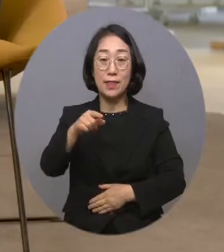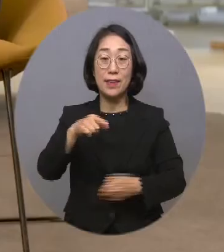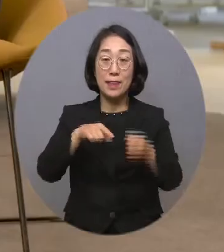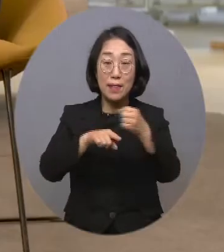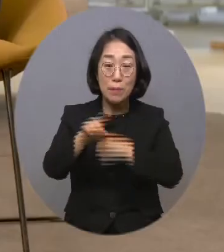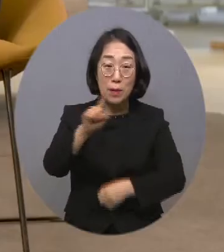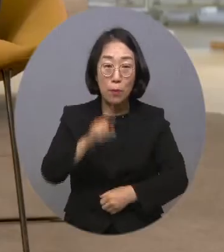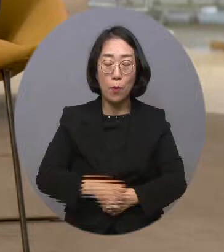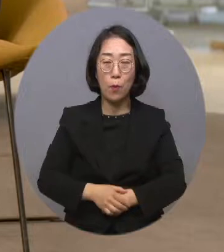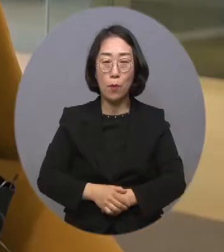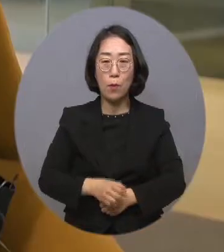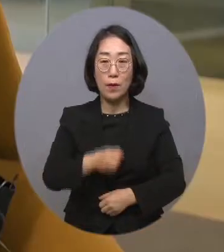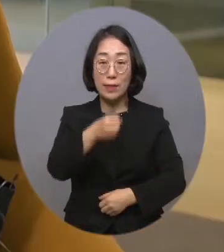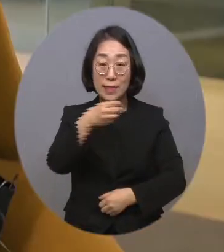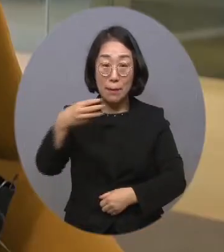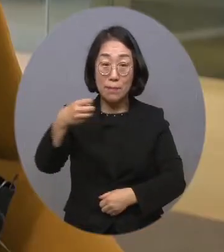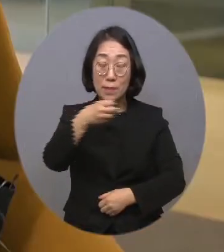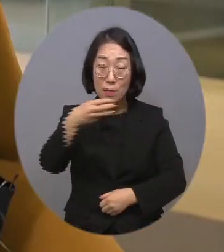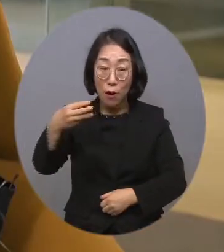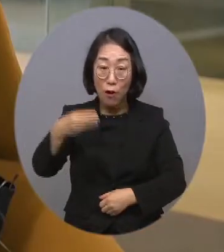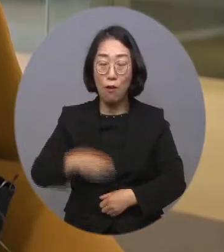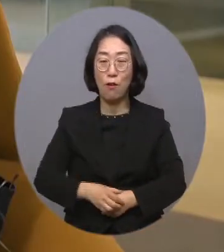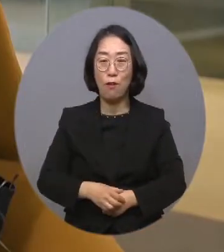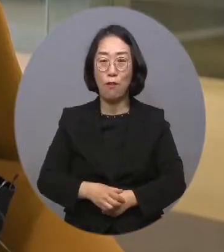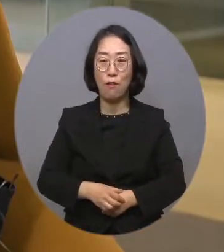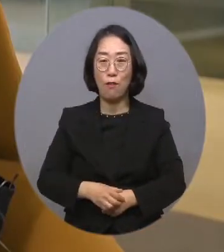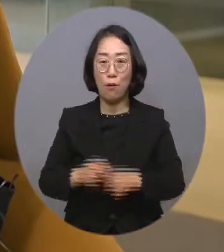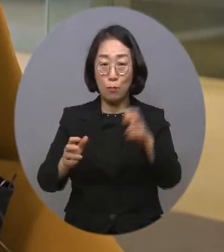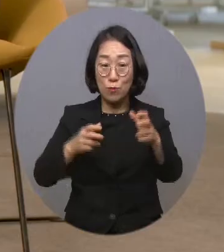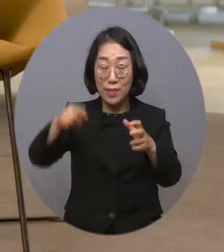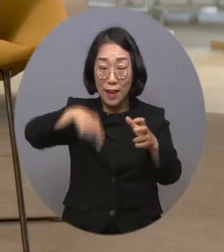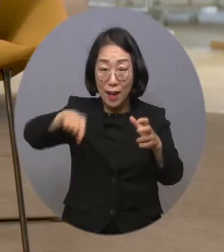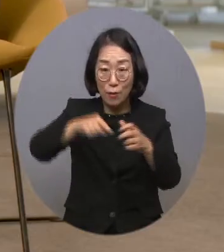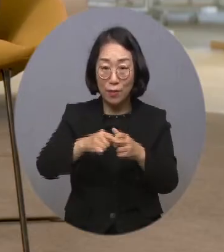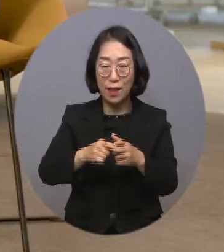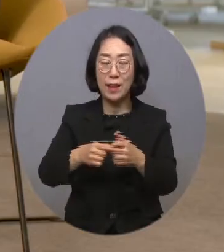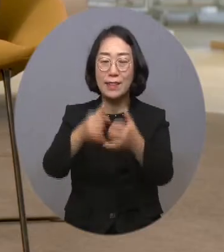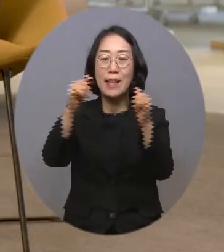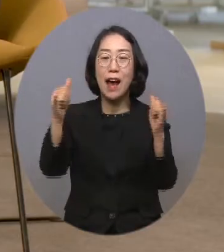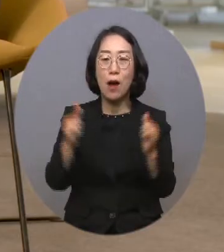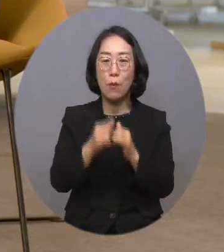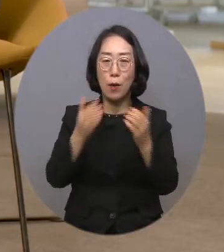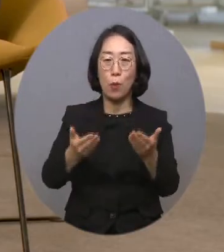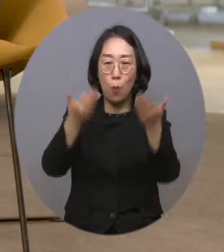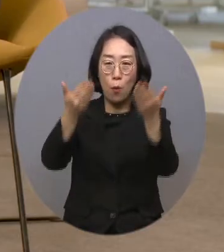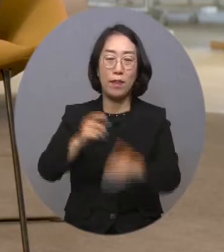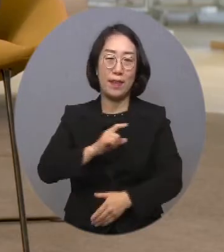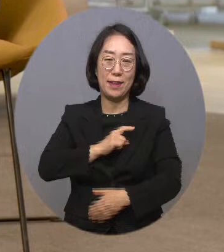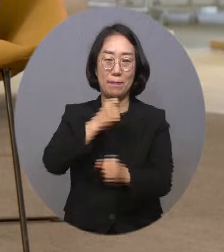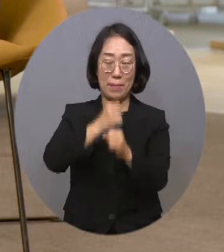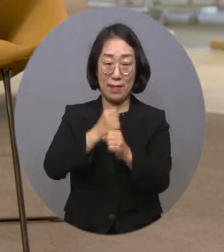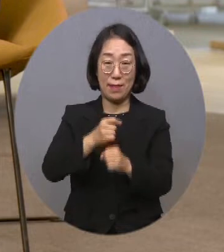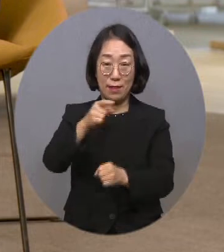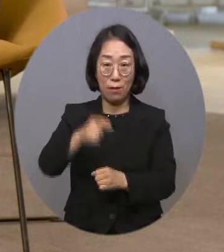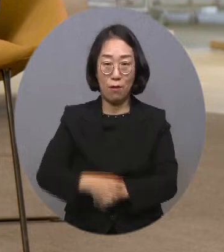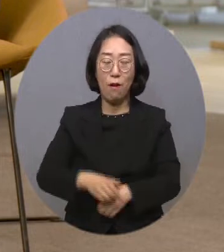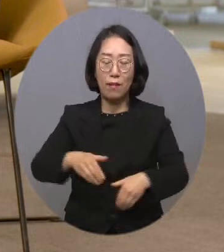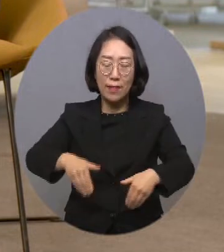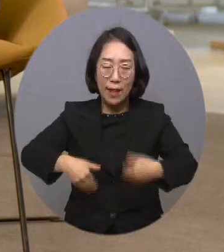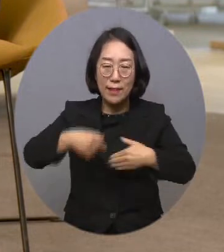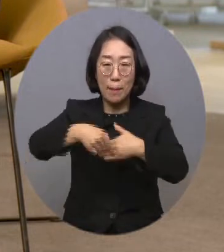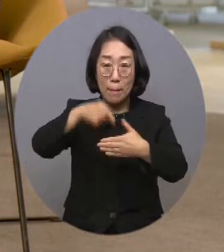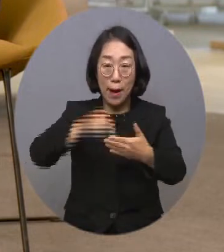아티스트는 삼성물산 패션 부분의 대표 사회공헌 브랜드의 이름인데요. 따뜻한 마음을 가진 아티스트들과 함께